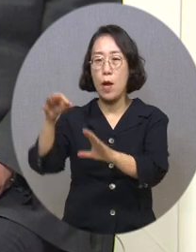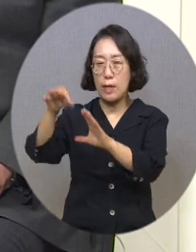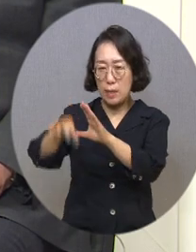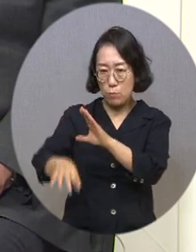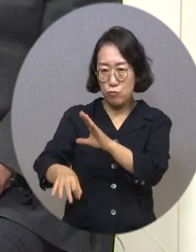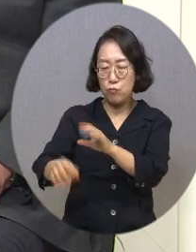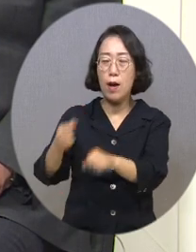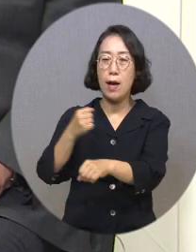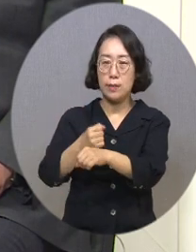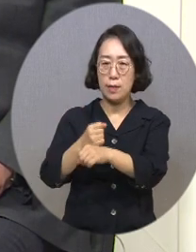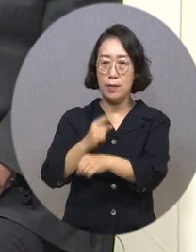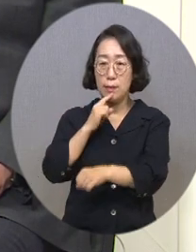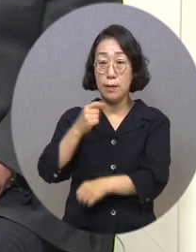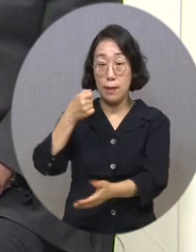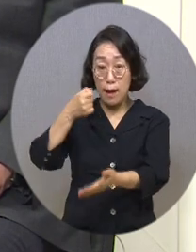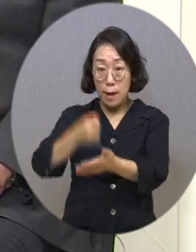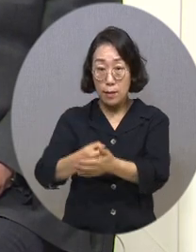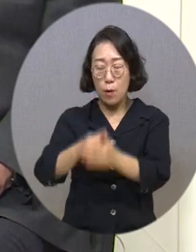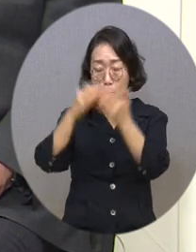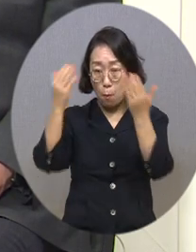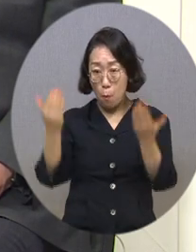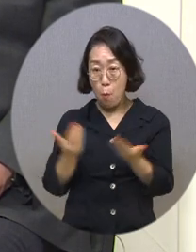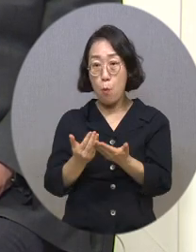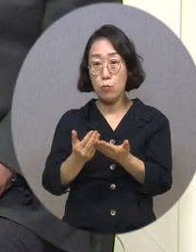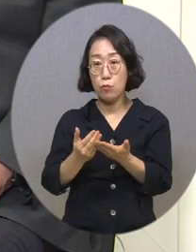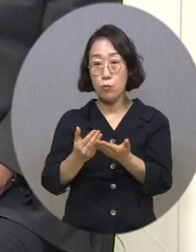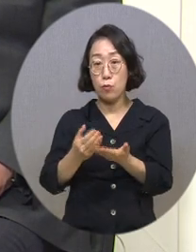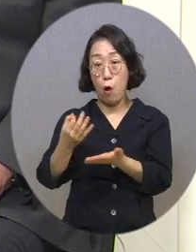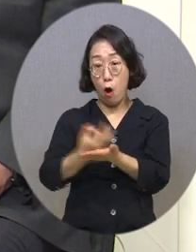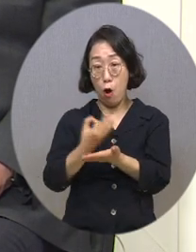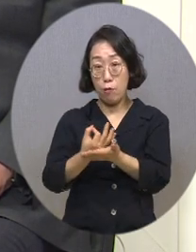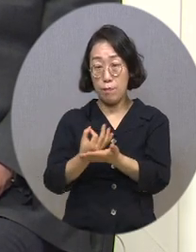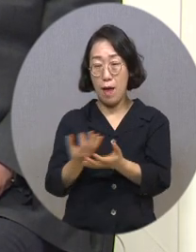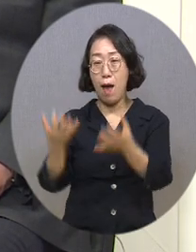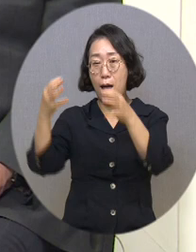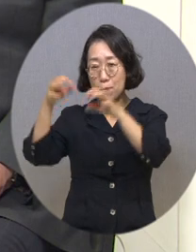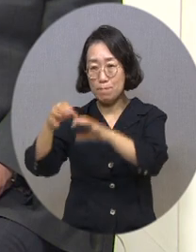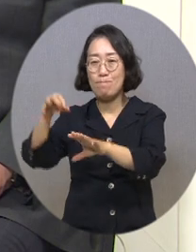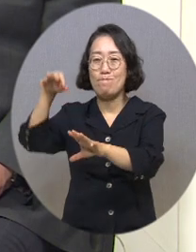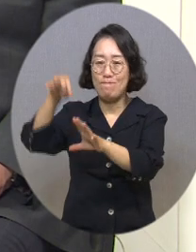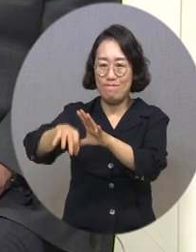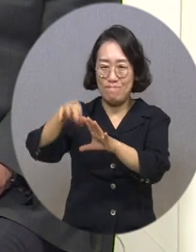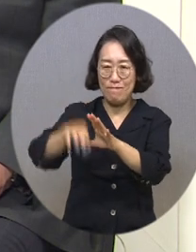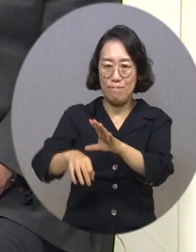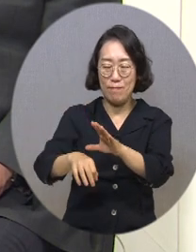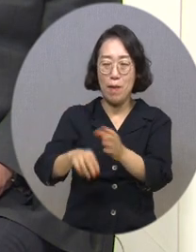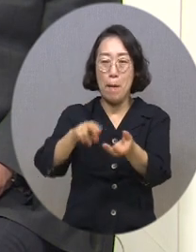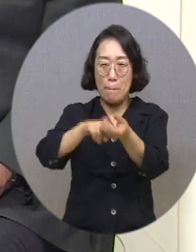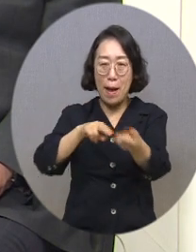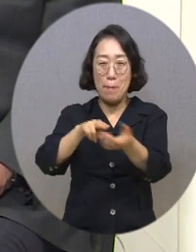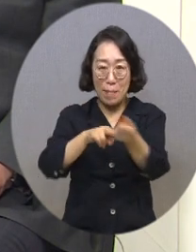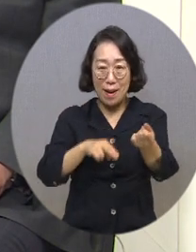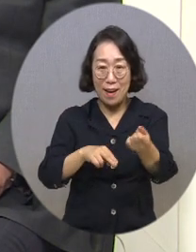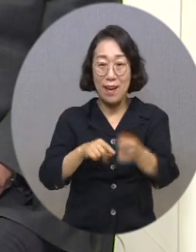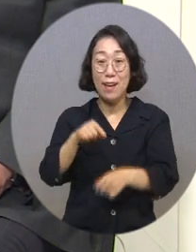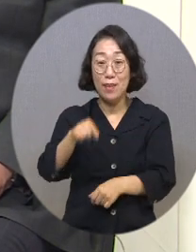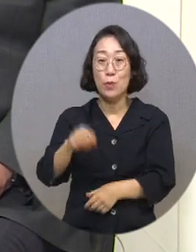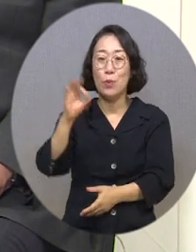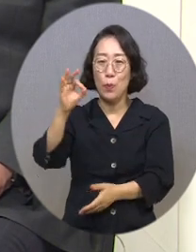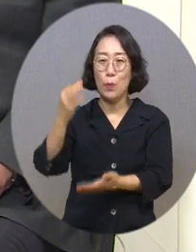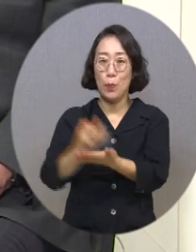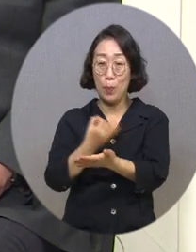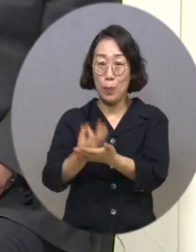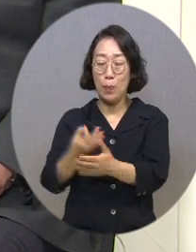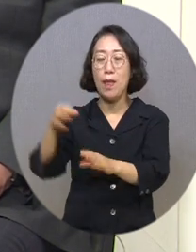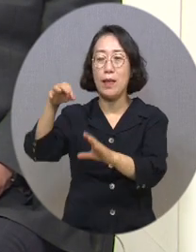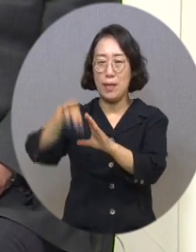해서 이번에 받은 거 다 기부했어요. 출판사에. 그래서 저희가 열심히 판매했거든요. 책도. 예. 네. 그래서 네 이게